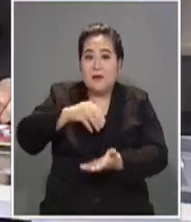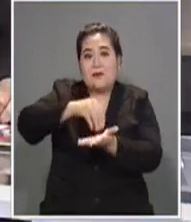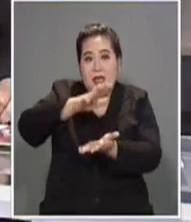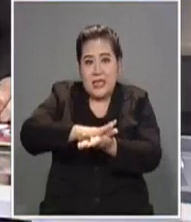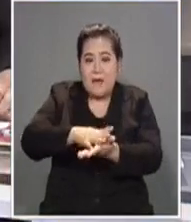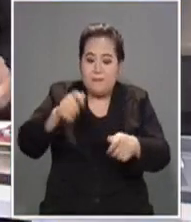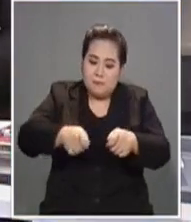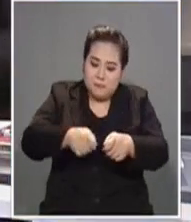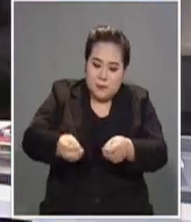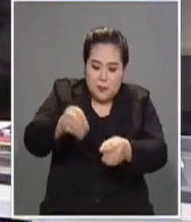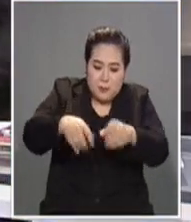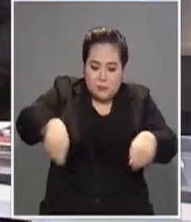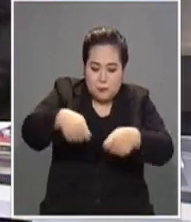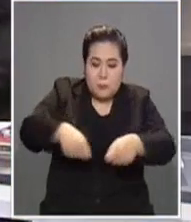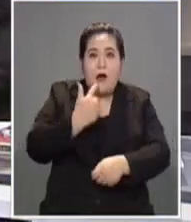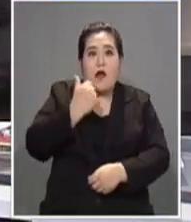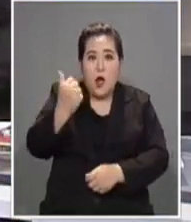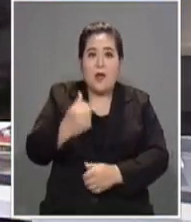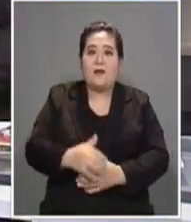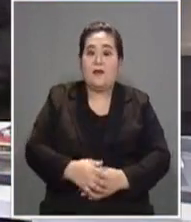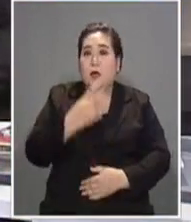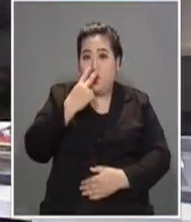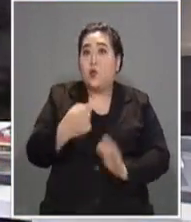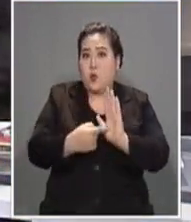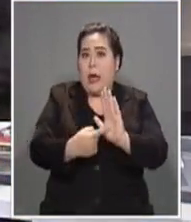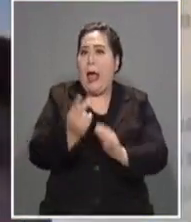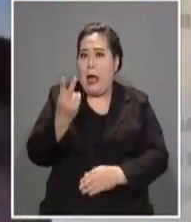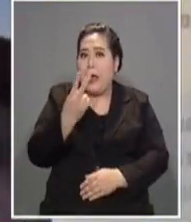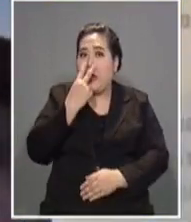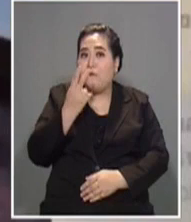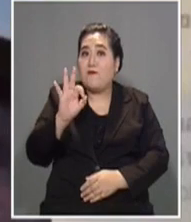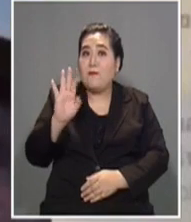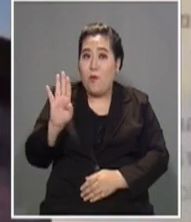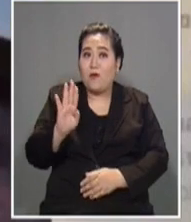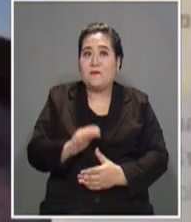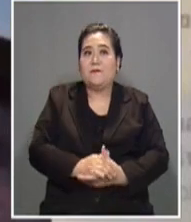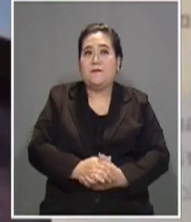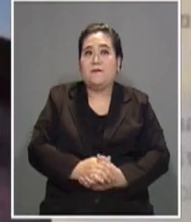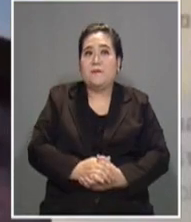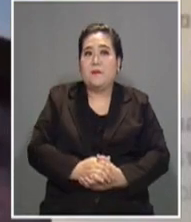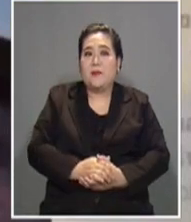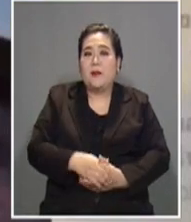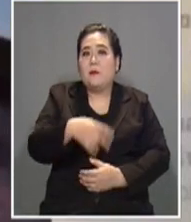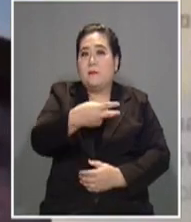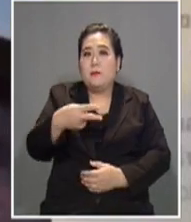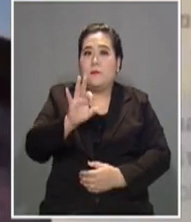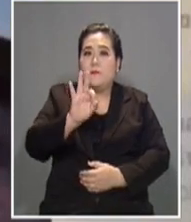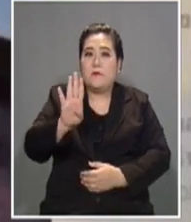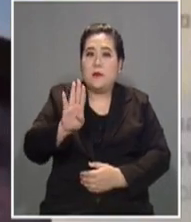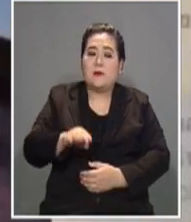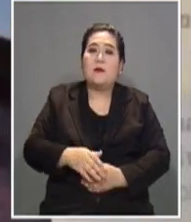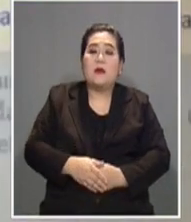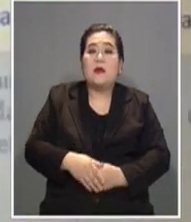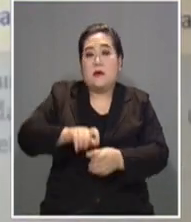ต่เจ้านี้เขาเปิดออกมาเขาเจออะไรนะคะไปดู Facebook ของท่านนี้นะคะเขาโพสต์เข้ามาค่ะปลากระป๋องยี่ห้